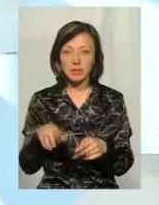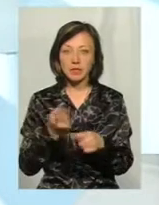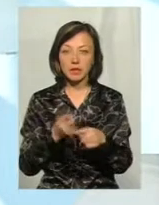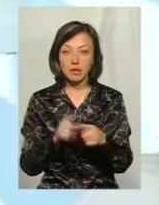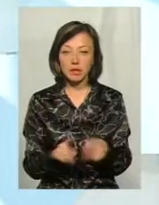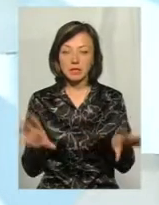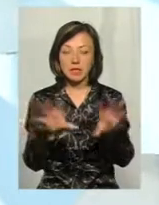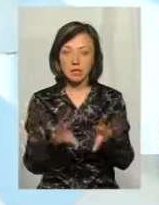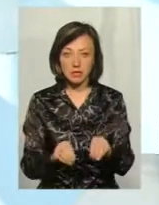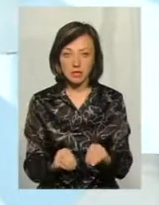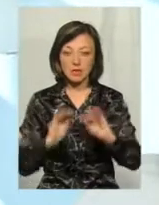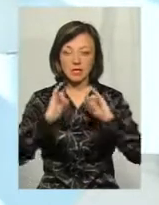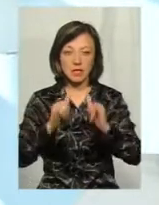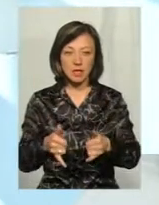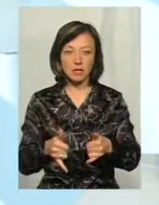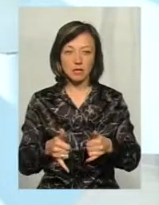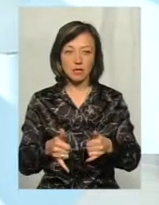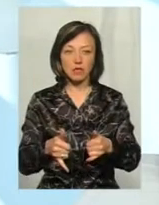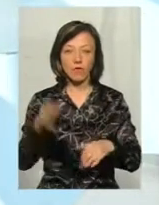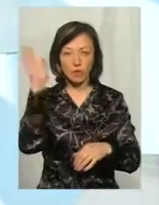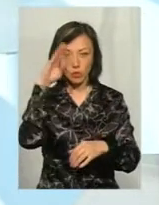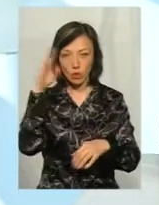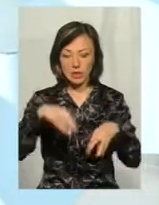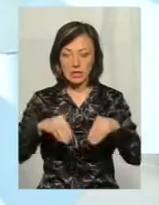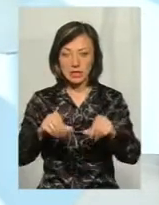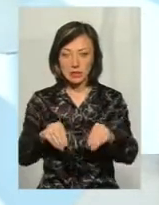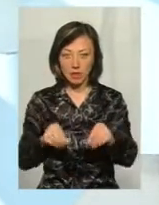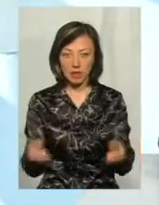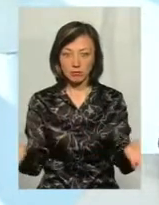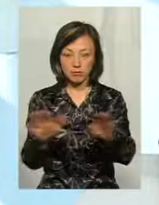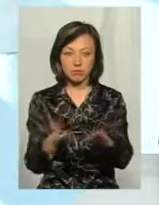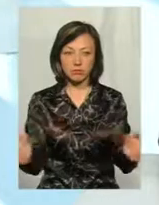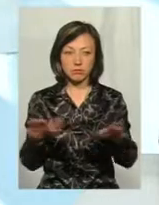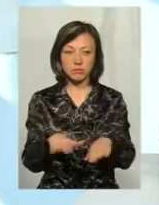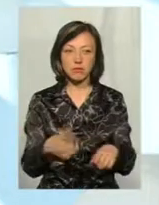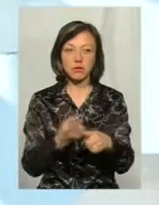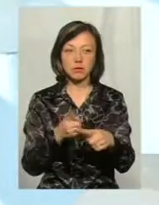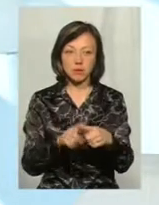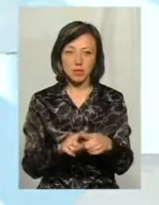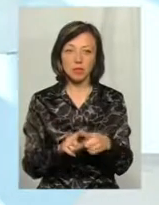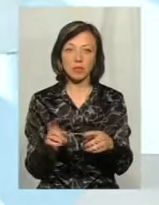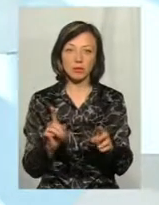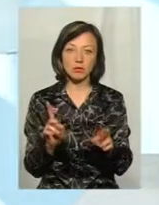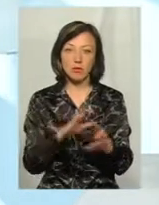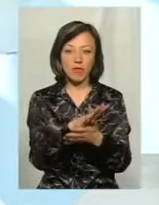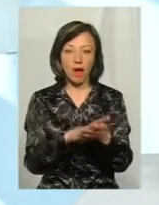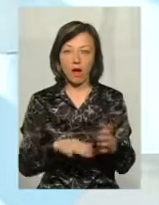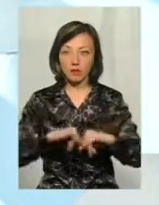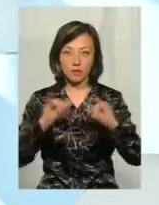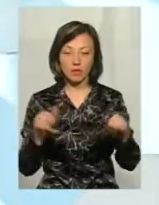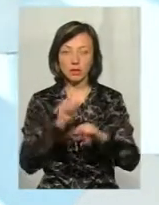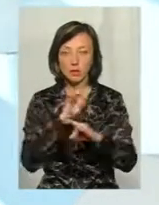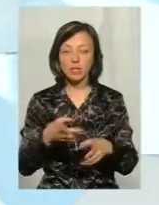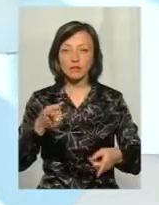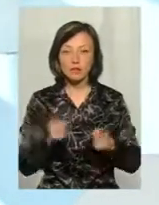треба загасити її, залити вогнем і засипати ґрунтом. От це ви будете, значить, вже убезпечені більш-менш від того, що дещо вона не буде горіти. Ну і